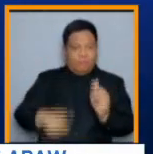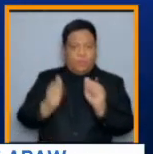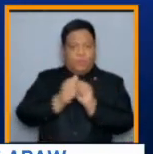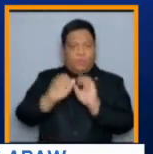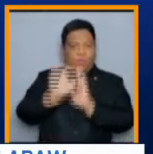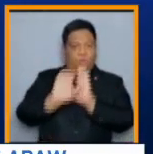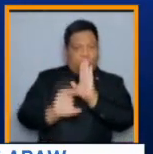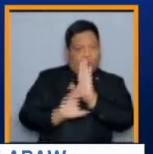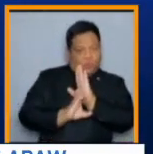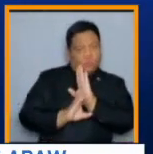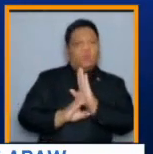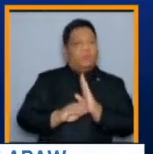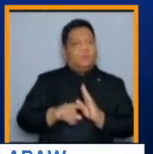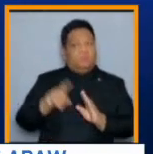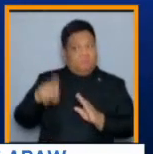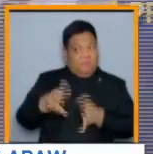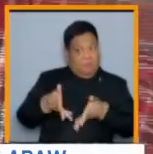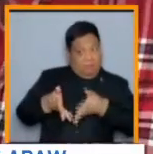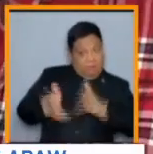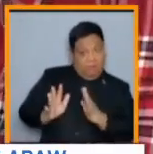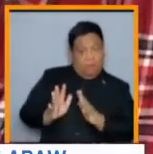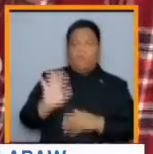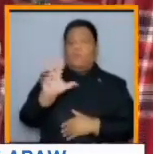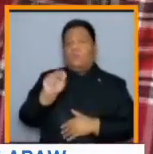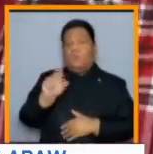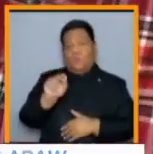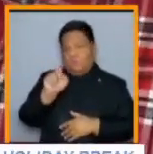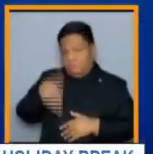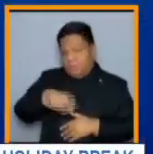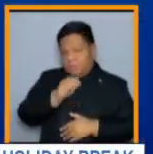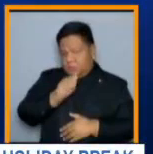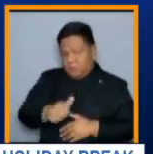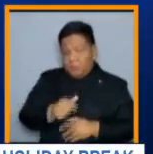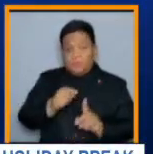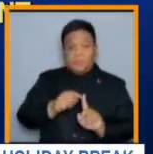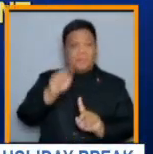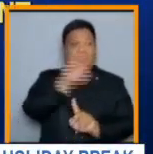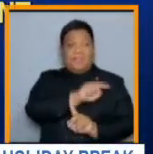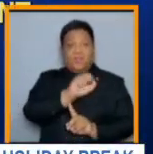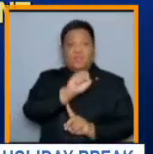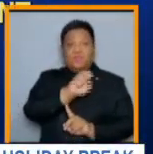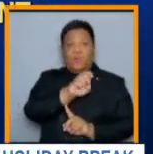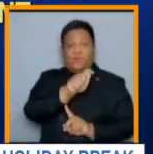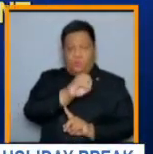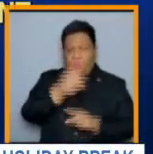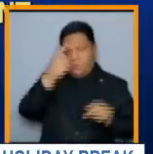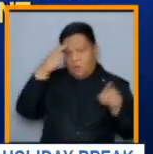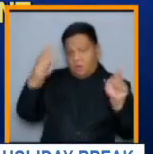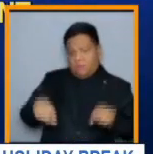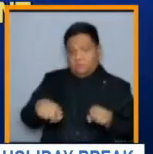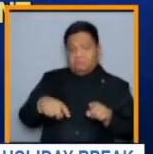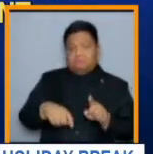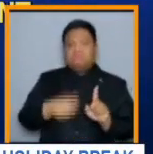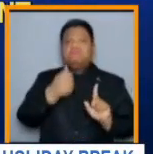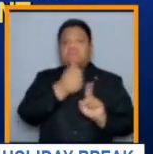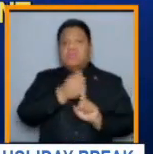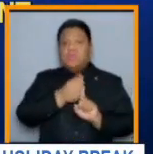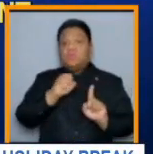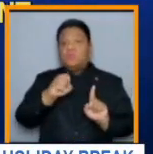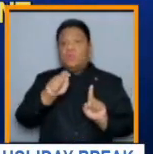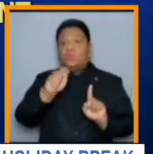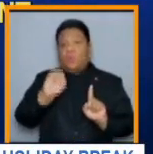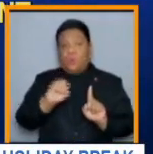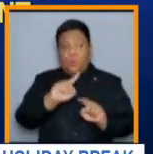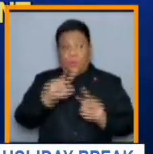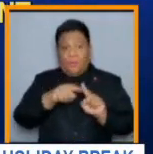dapat payagan ng Senado na mangyari. Sang-ayon naman dito si Soto, bababa daw siya bilang Senate President sa katapusan ng Mayo